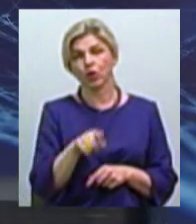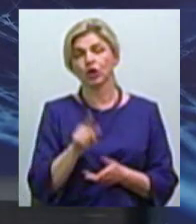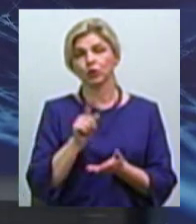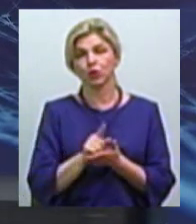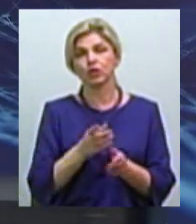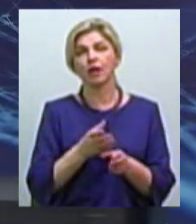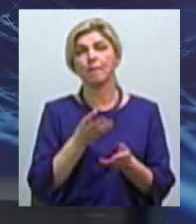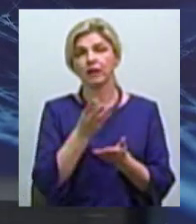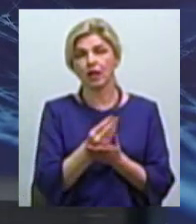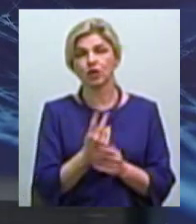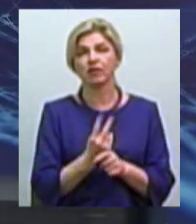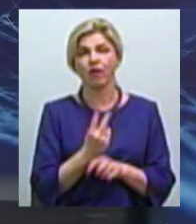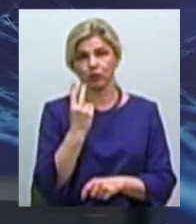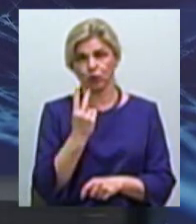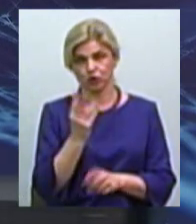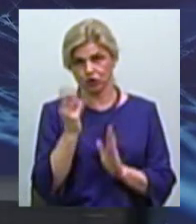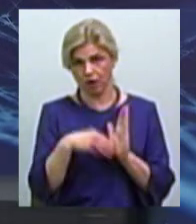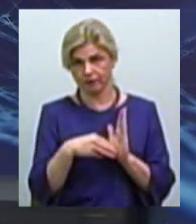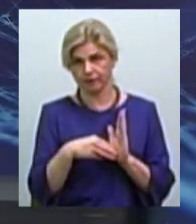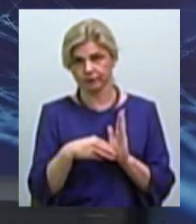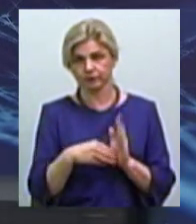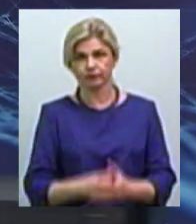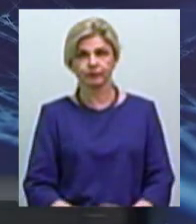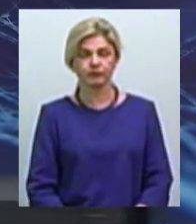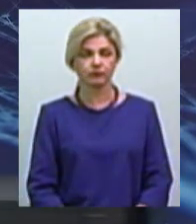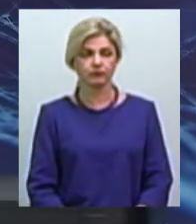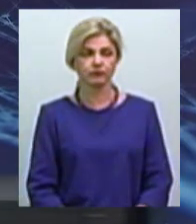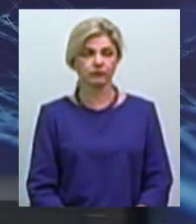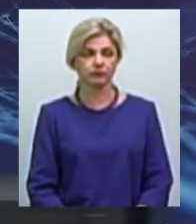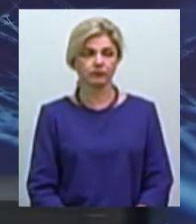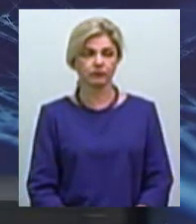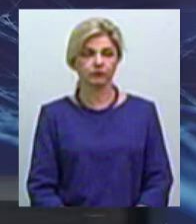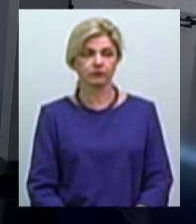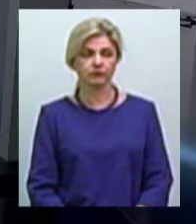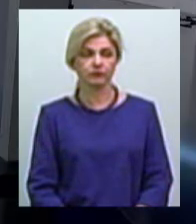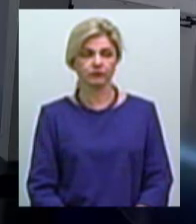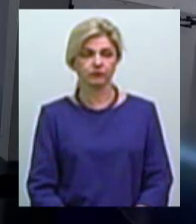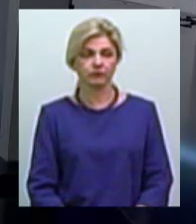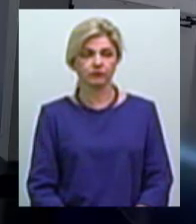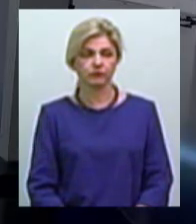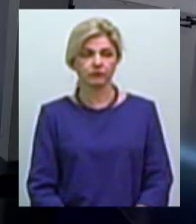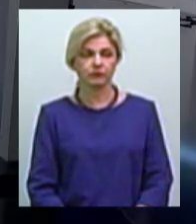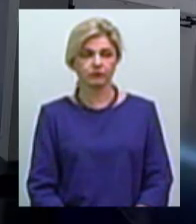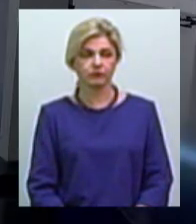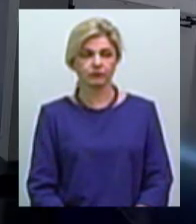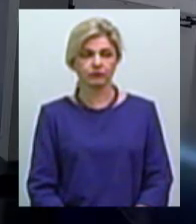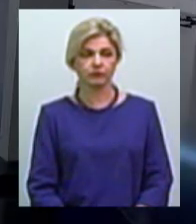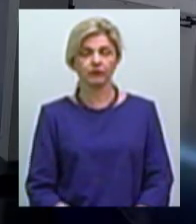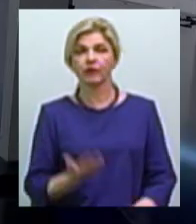сплачувати у двойному розмірі ці штрафи. Їх примусують сплачувати. Примусово. А